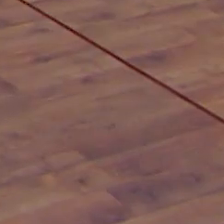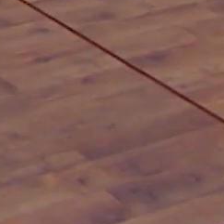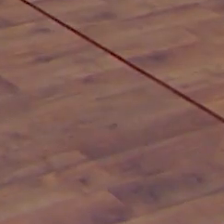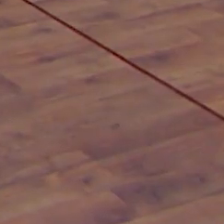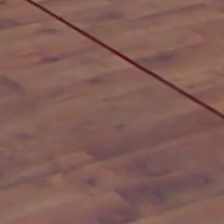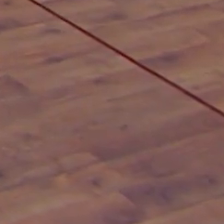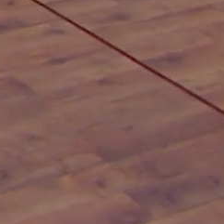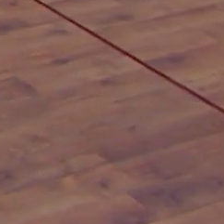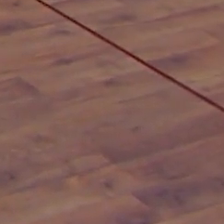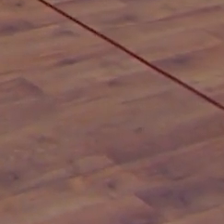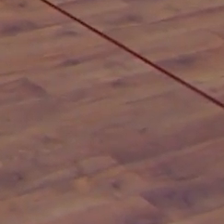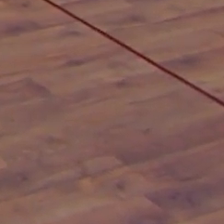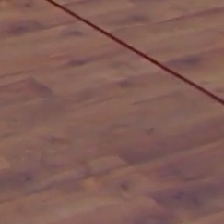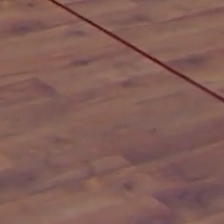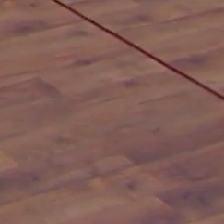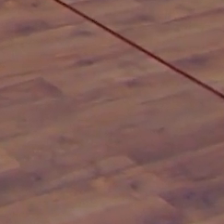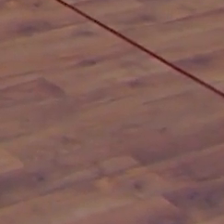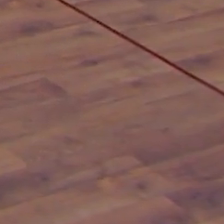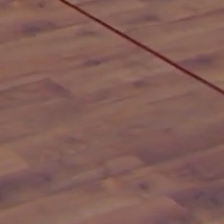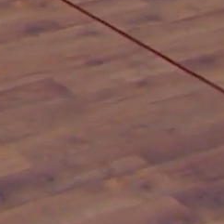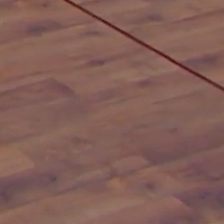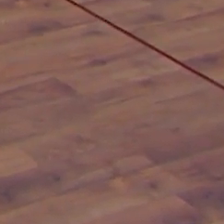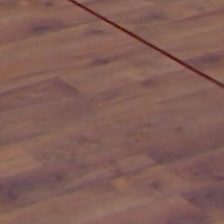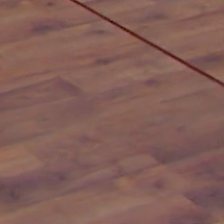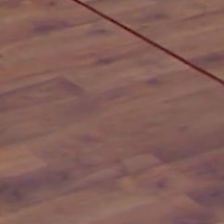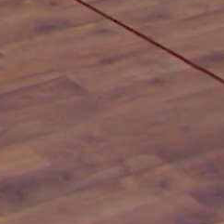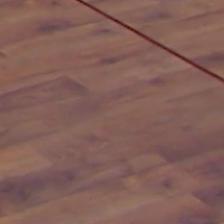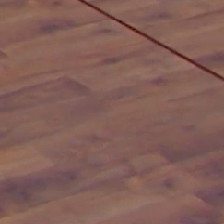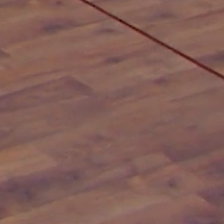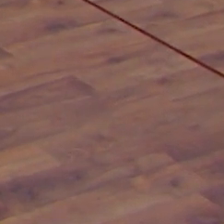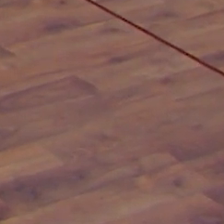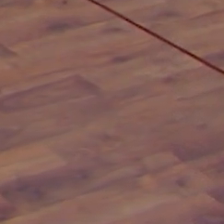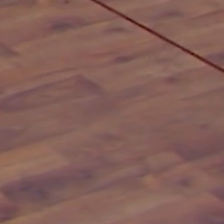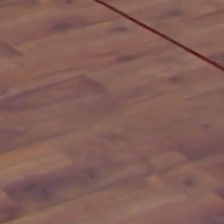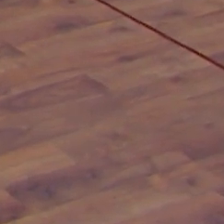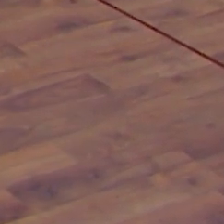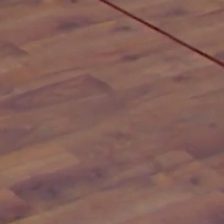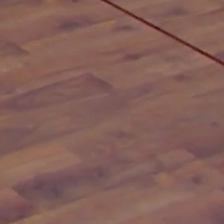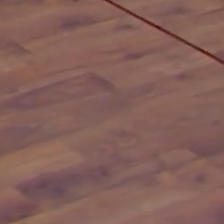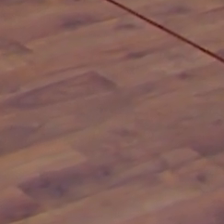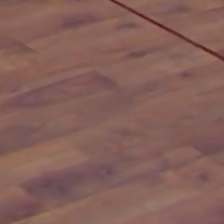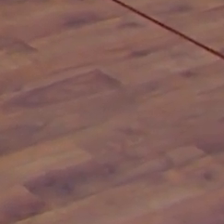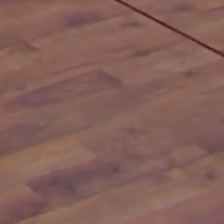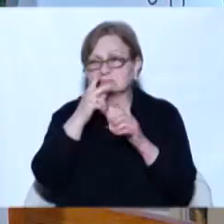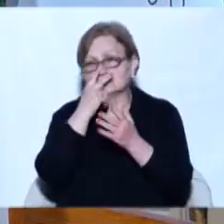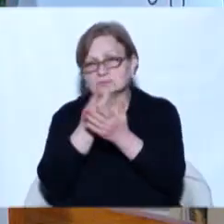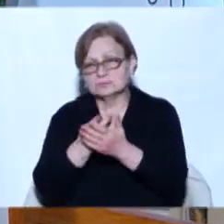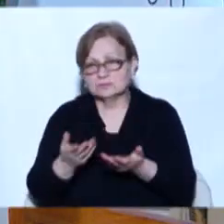და აქედან იცი. შეიძლება ინტერნეტში ან წიგნის მაღაზიის დახლზე მოგიკრავს